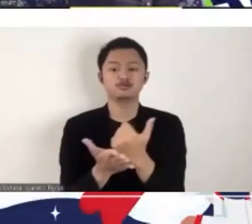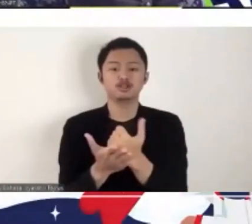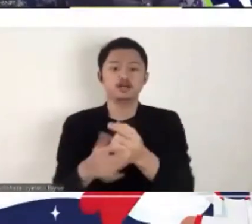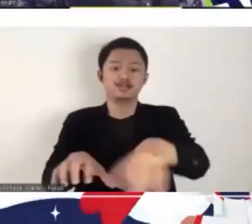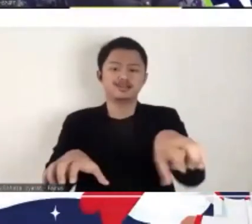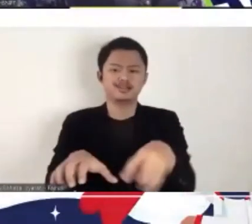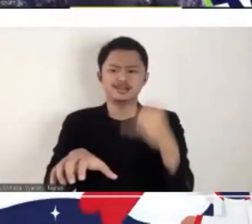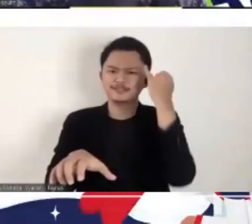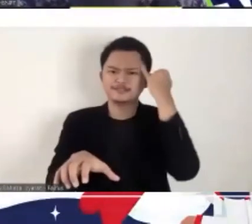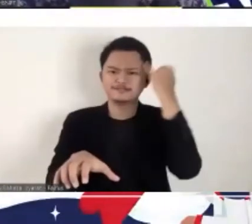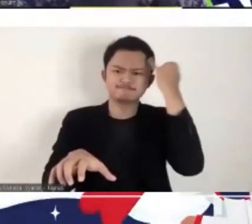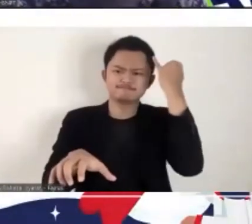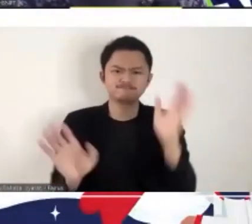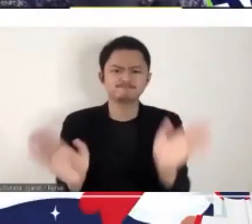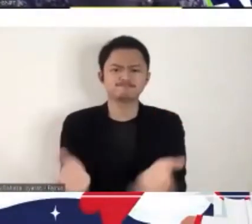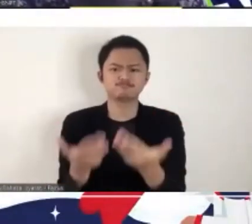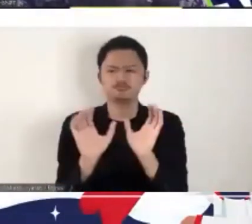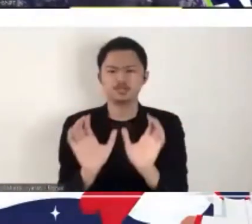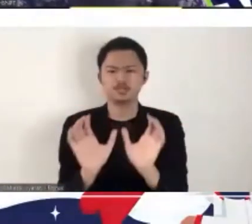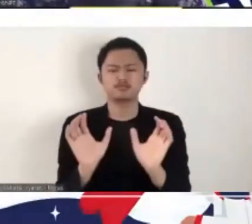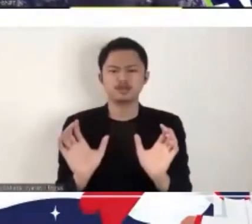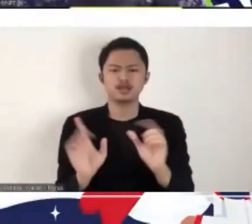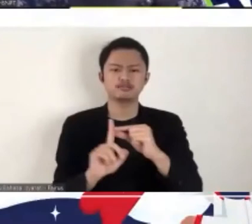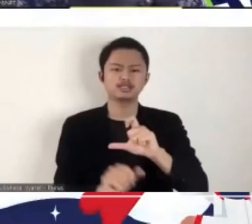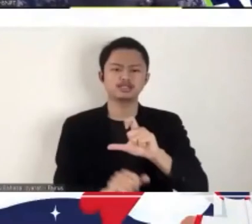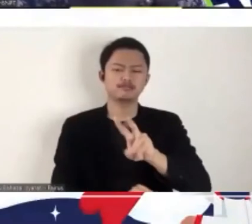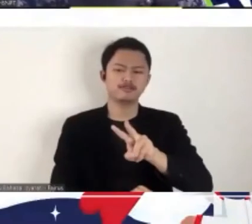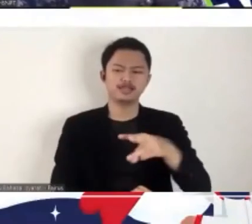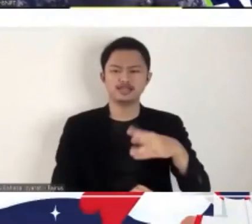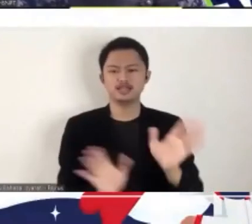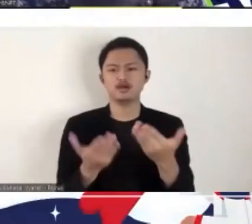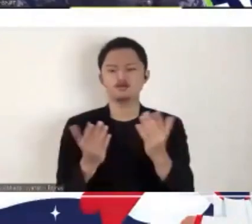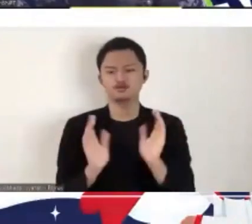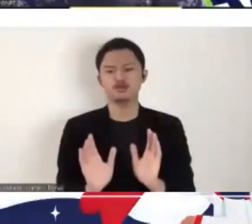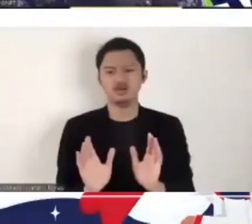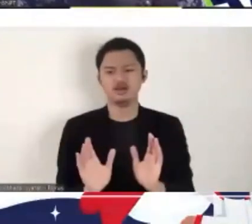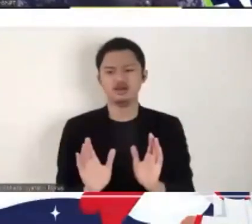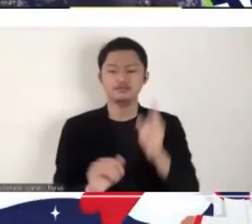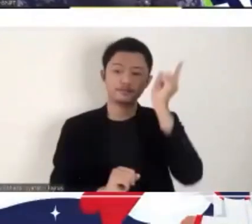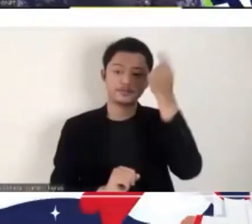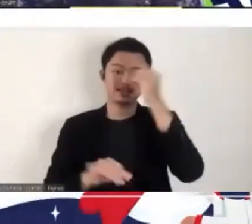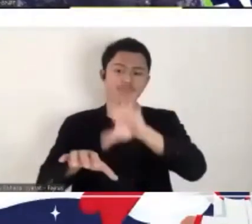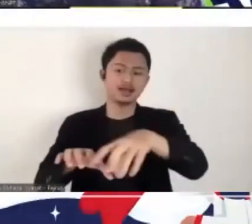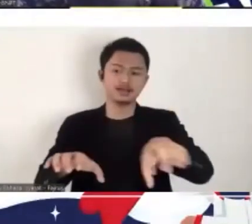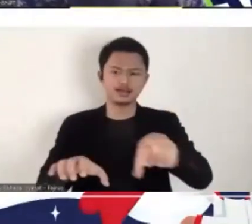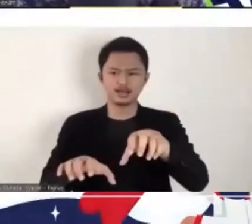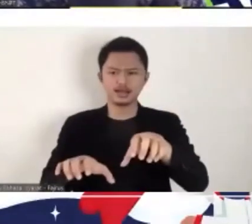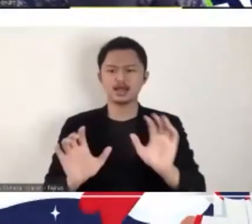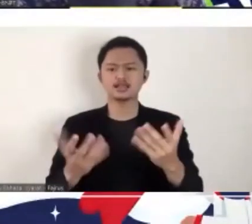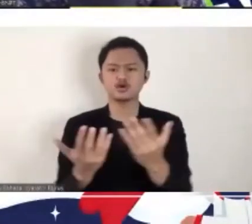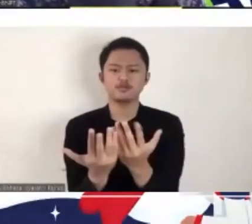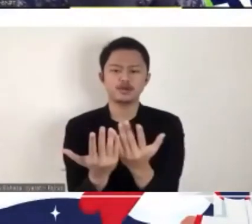inisiatif-inisiatif PCV yang sudah dibangun baik oleh pemerintah daerah maupun oleh masyarakat tidak adanya